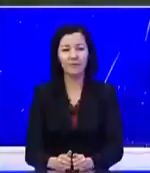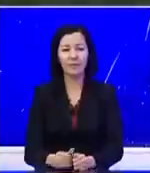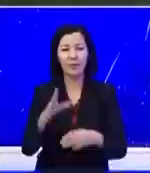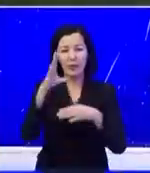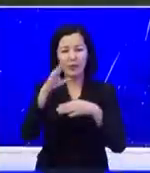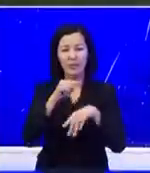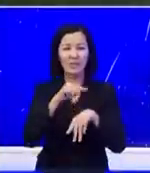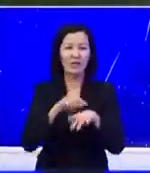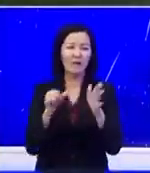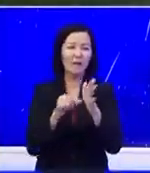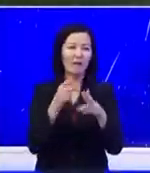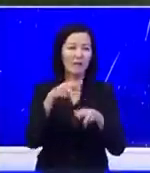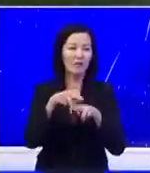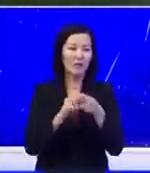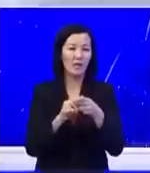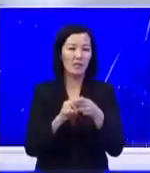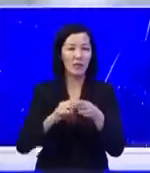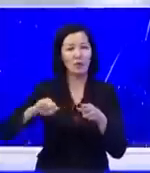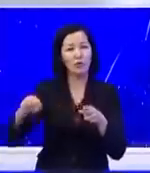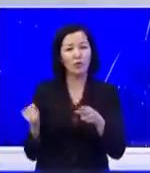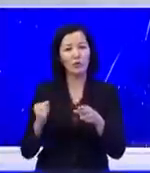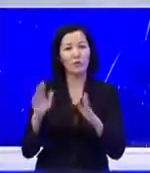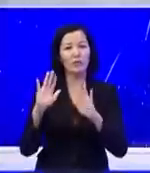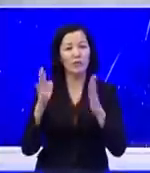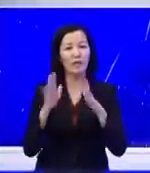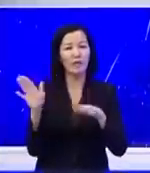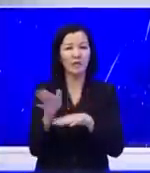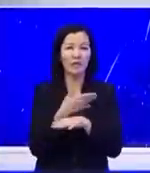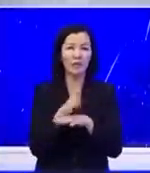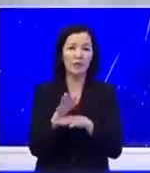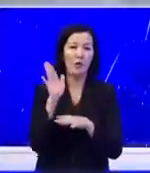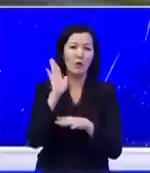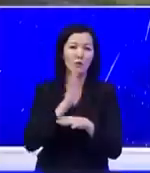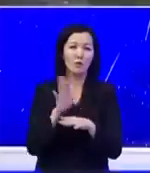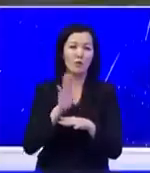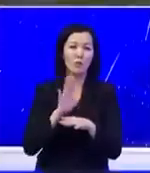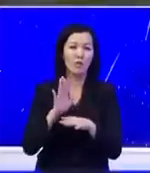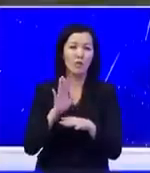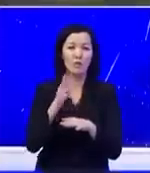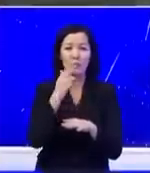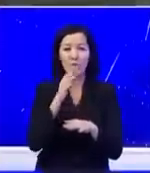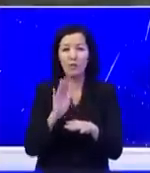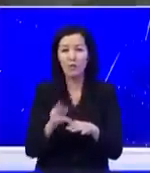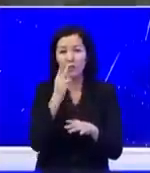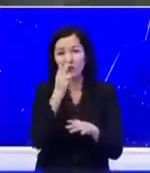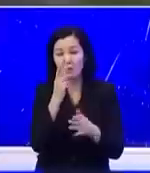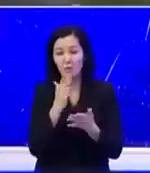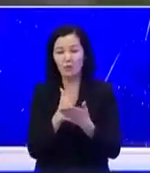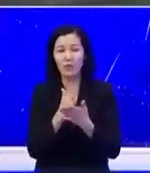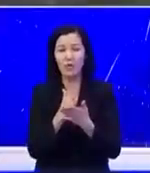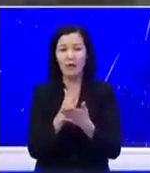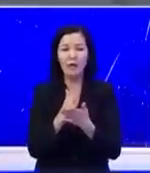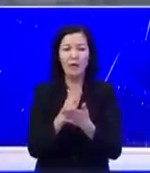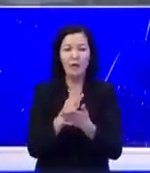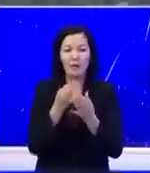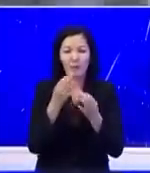Кешкілік 6:30 шамасы, Дәурен досымен саябақта жүрген. Кенет су бетіне ағып бара жатқан кішкентай қызды көзі шалып қалады. Алғашында